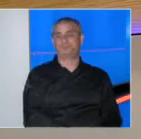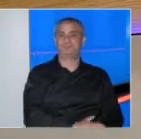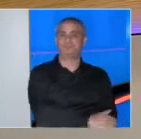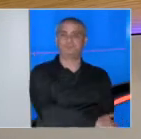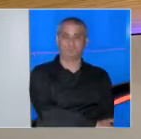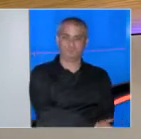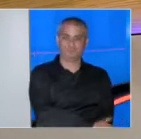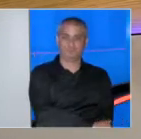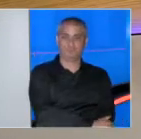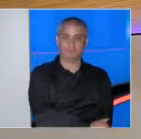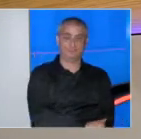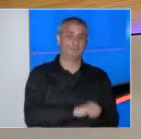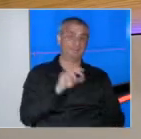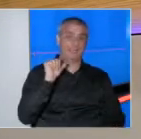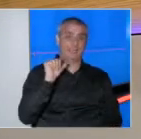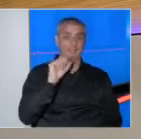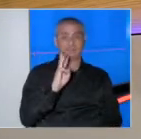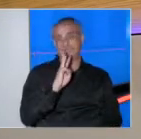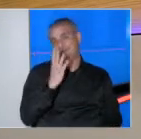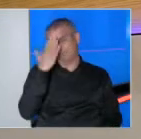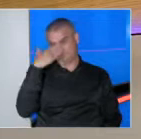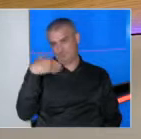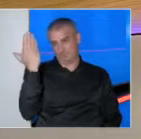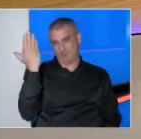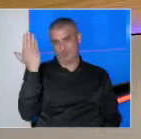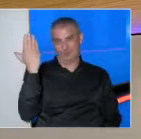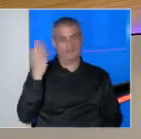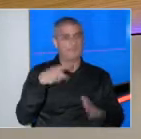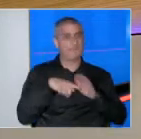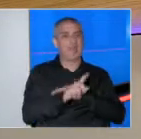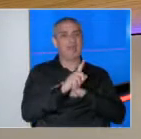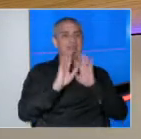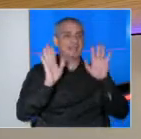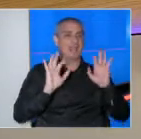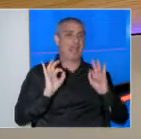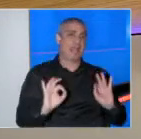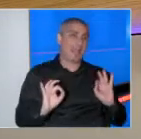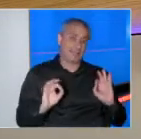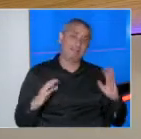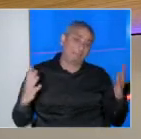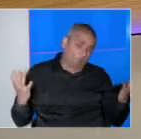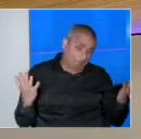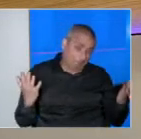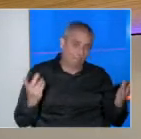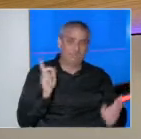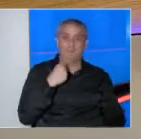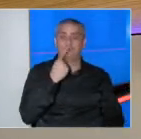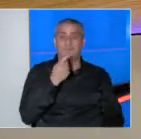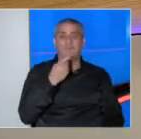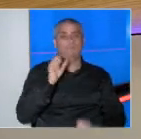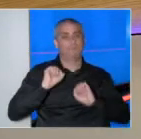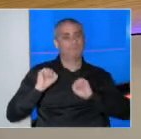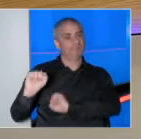לבחירות. אלירז שדה, מוכר, פליט ריאליטי, אפשר לומר, מלפאי